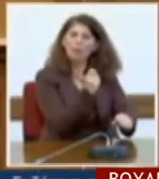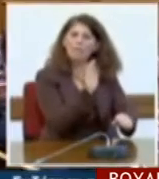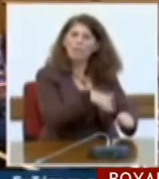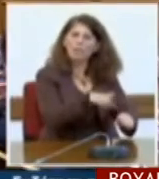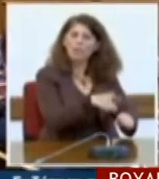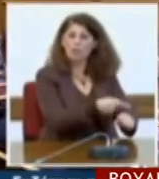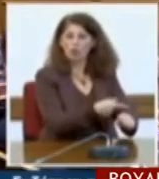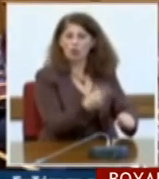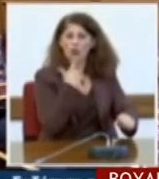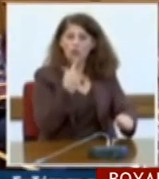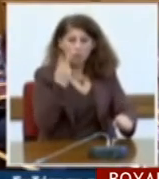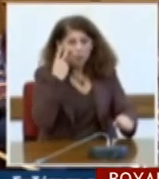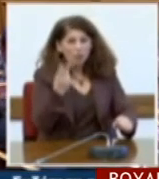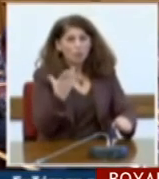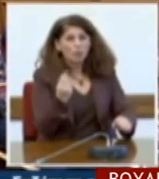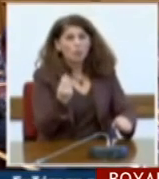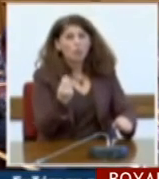μήνες, κυρίως στην αγορά σποτ.